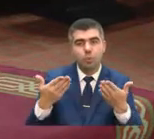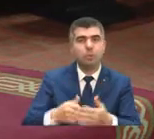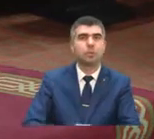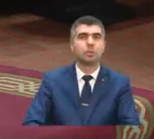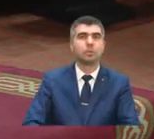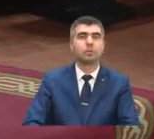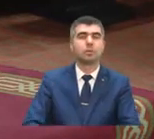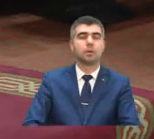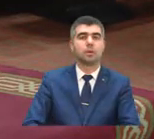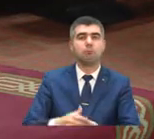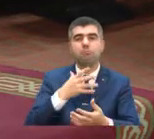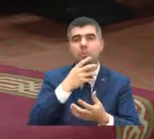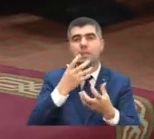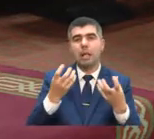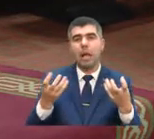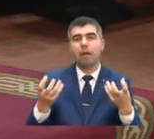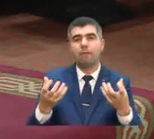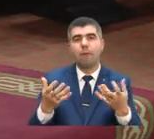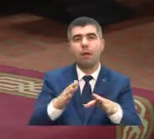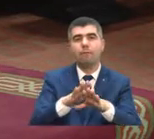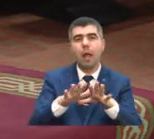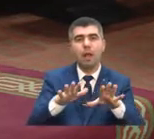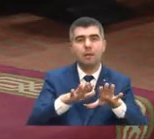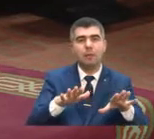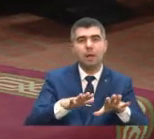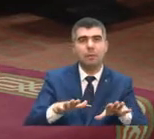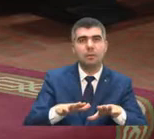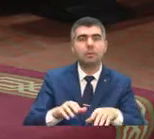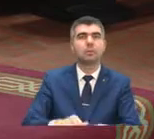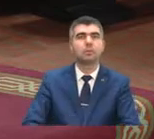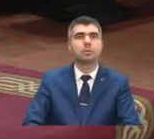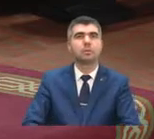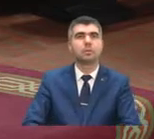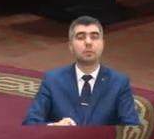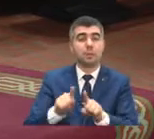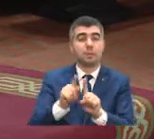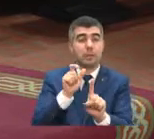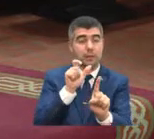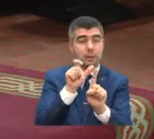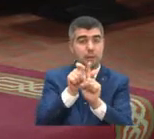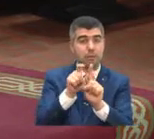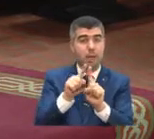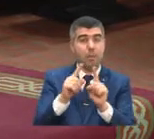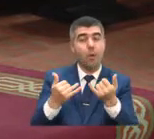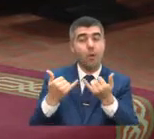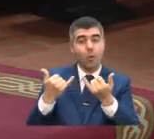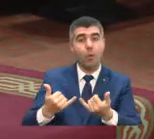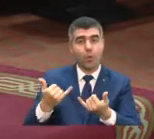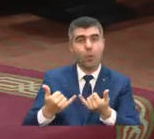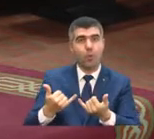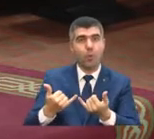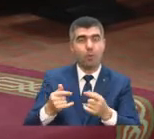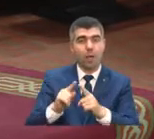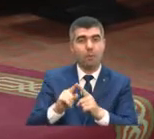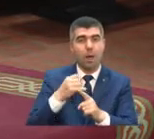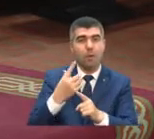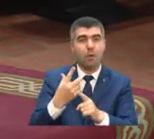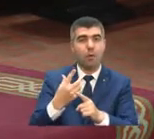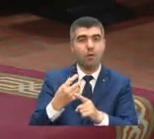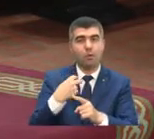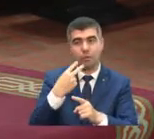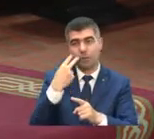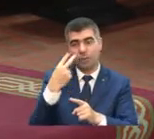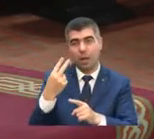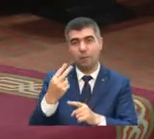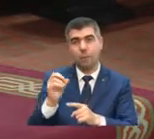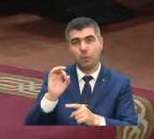مجموعة الأراضي اللي من حسن الحظ أن تم الحفاظ عليها، ولليوم لقيناها لأن ما كناش حافظنا عليها الأمس، ما كناش